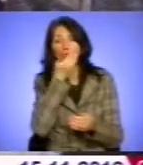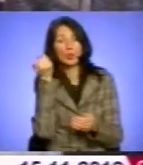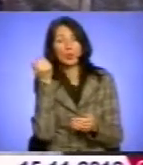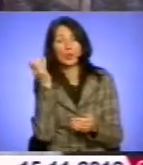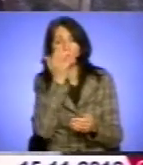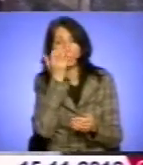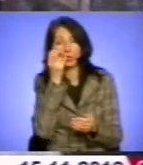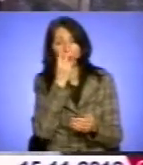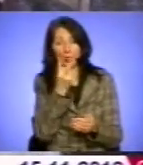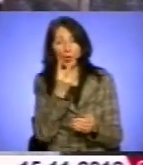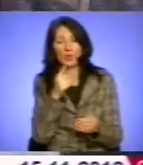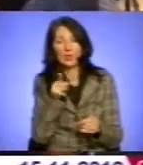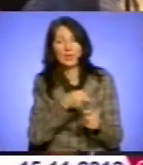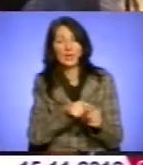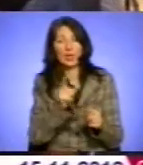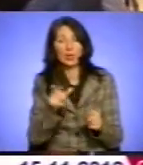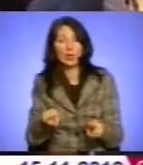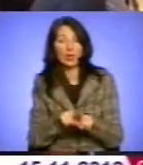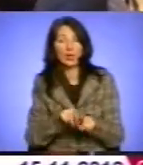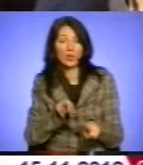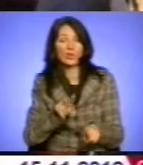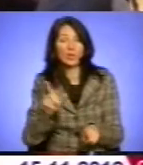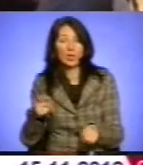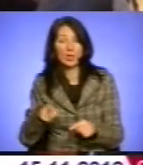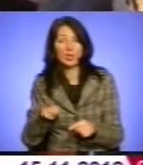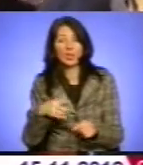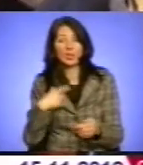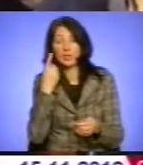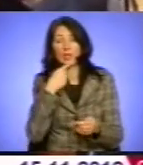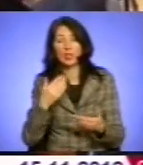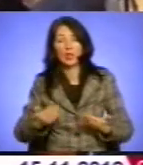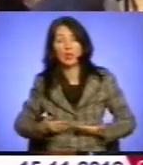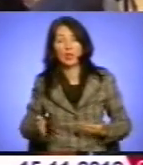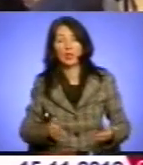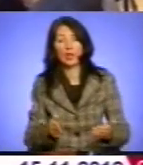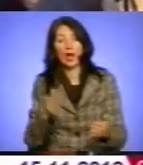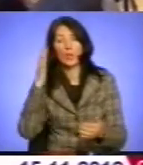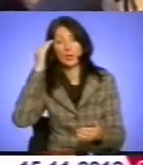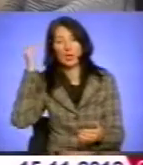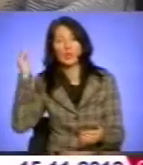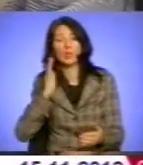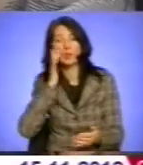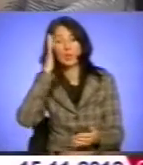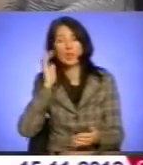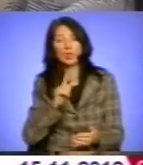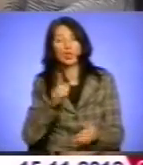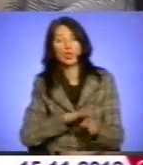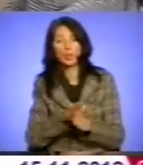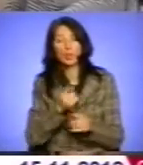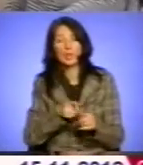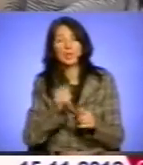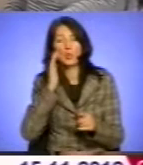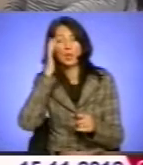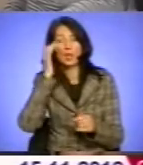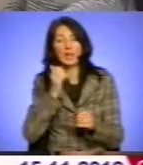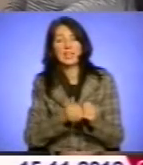люди такі ж, як і всі інші, із власними життєвими шляхами, талантами, мріями. Однак чи збудуться ці мрії,